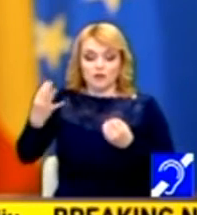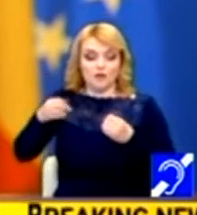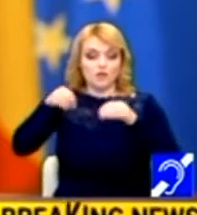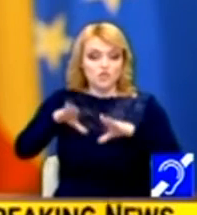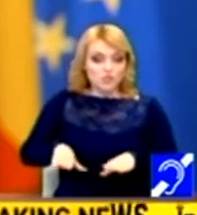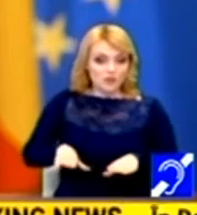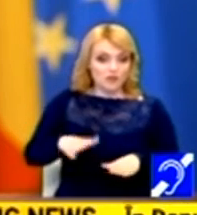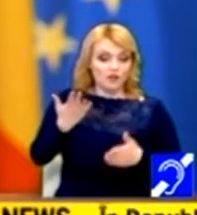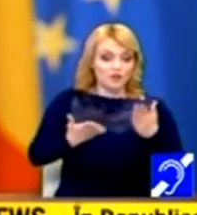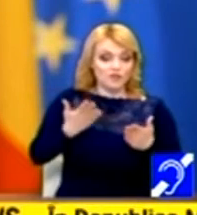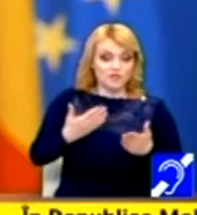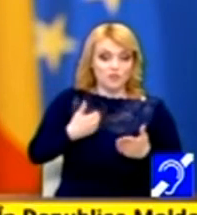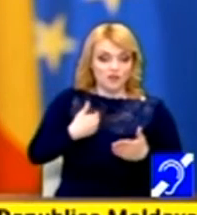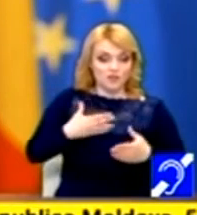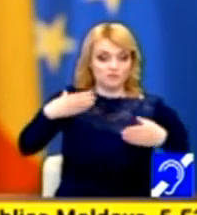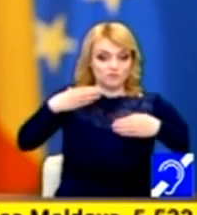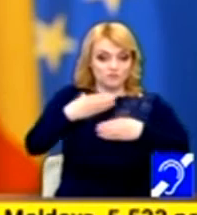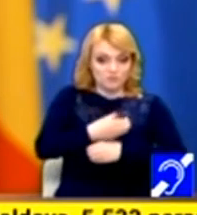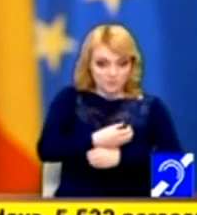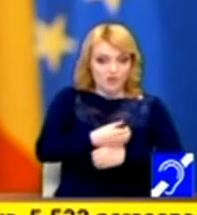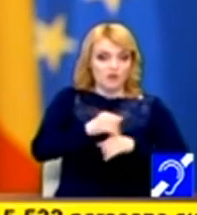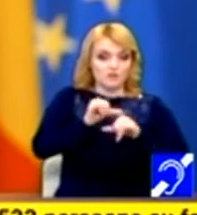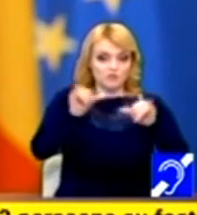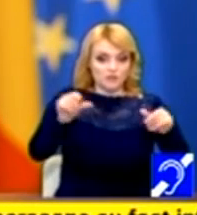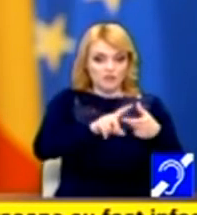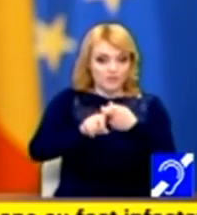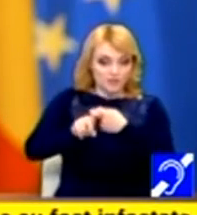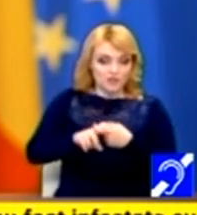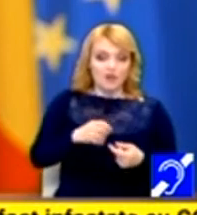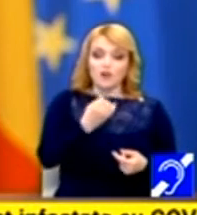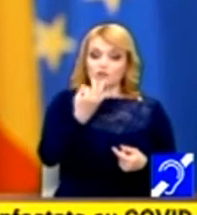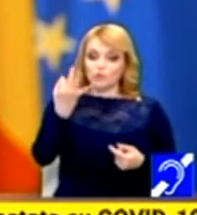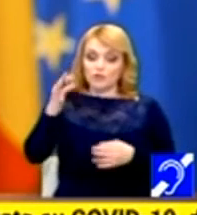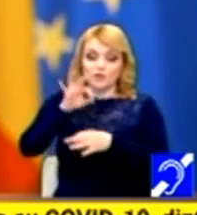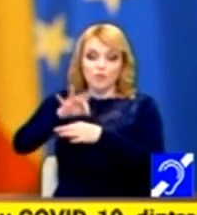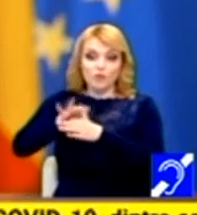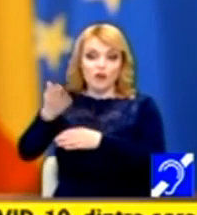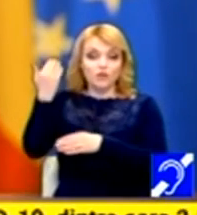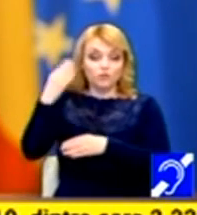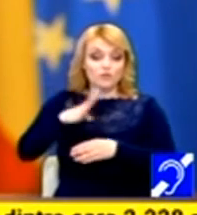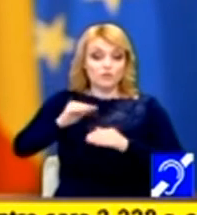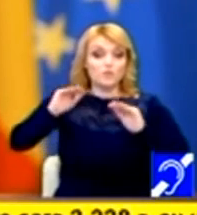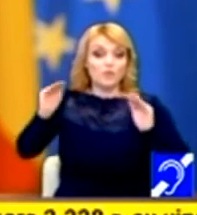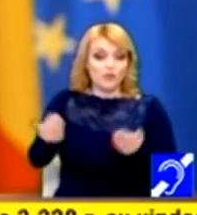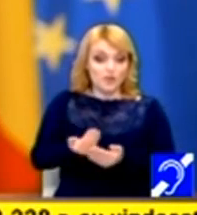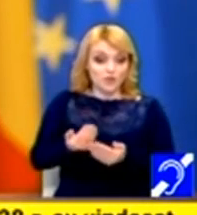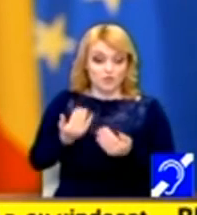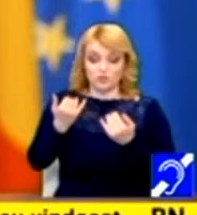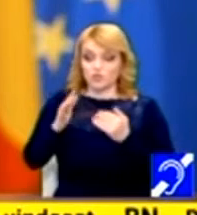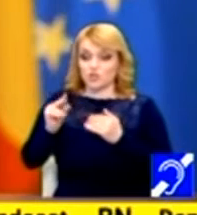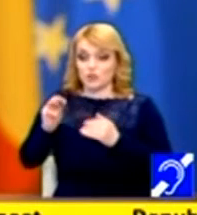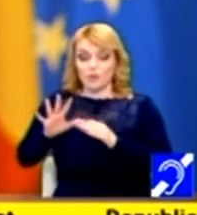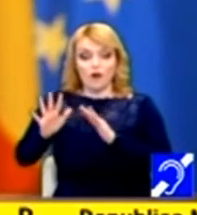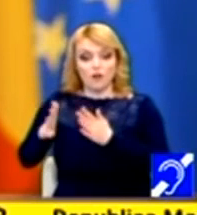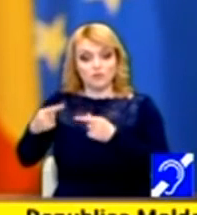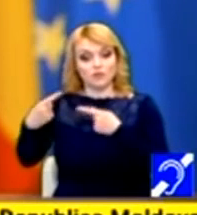dacă voiam să reducem răspândirea virusului. Deși numărul de îmbolnăviri atunci era mai mic decât în cazul